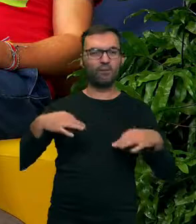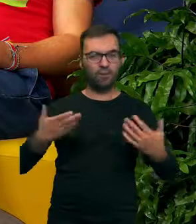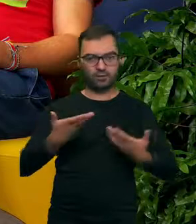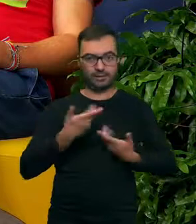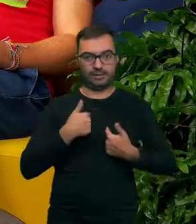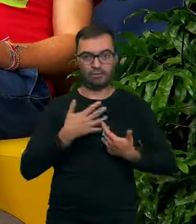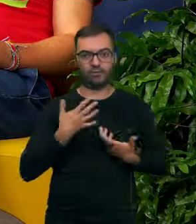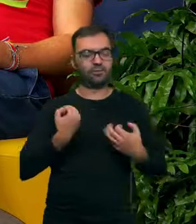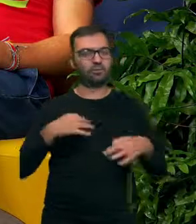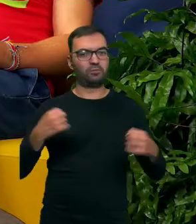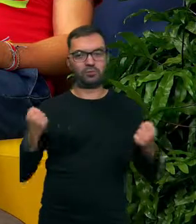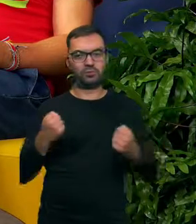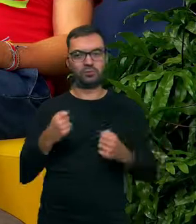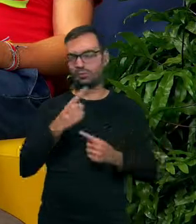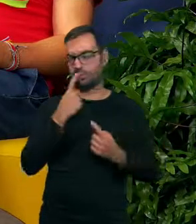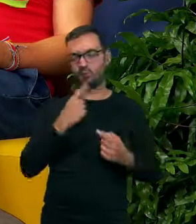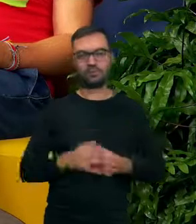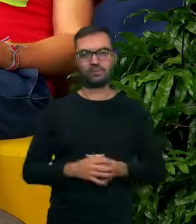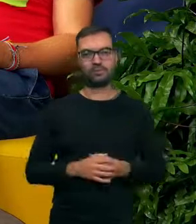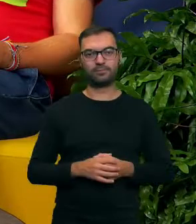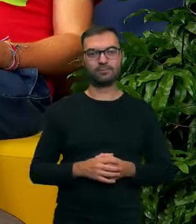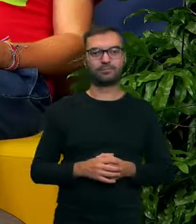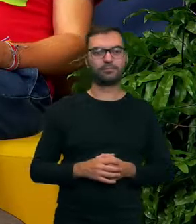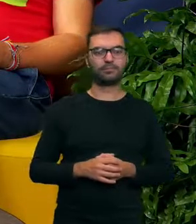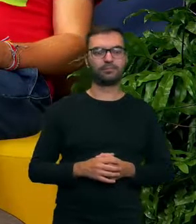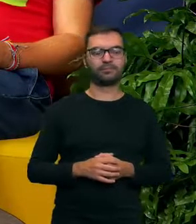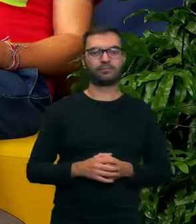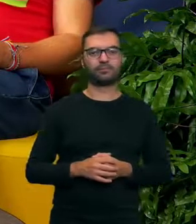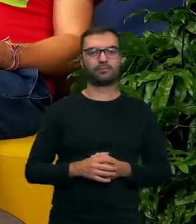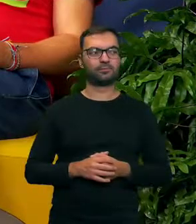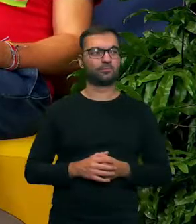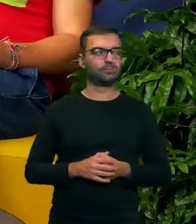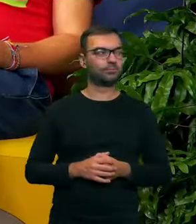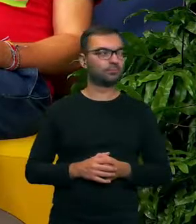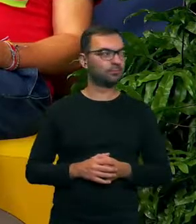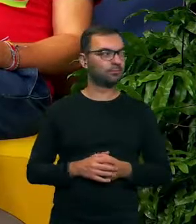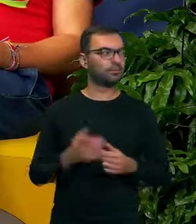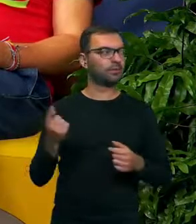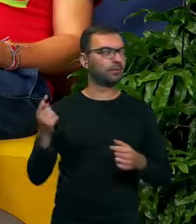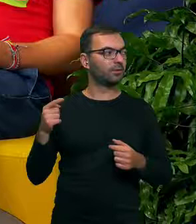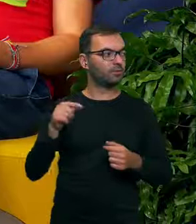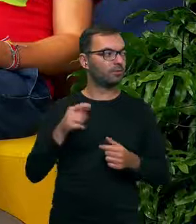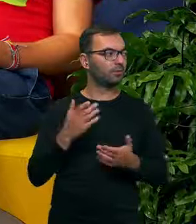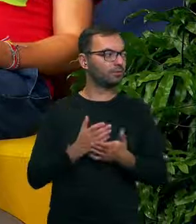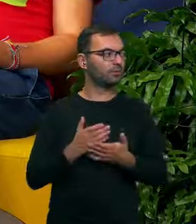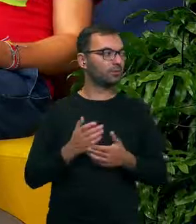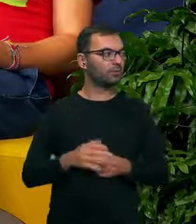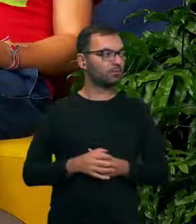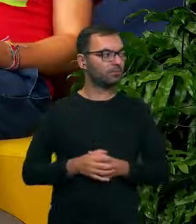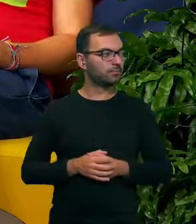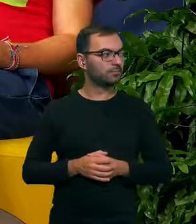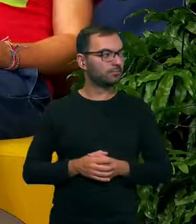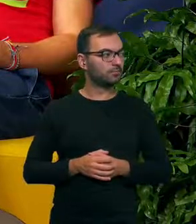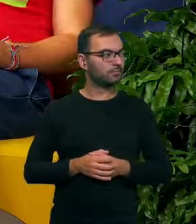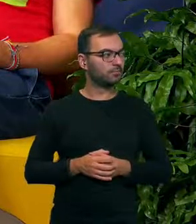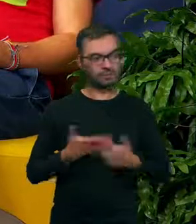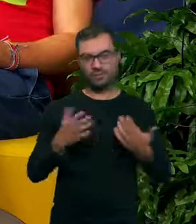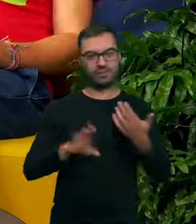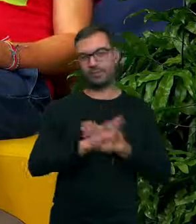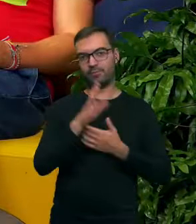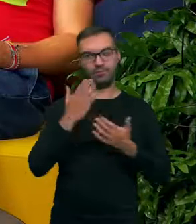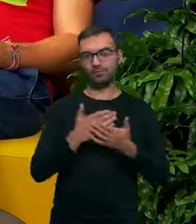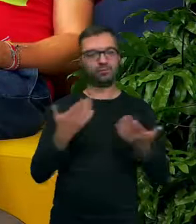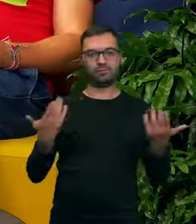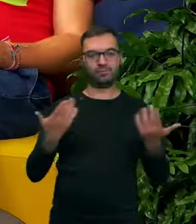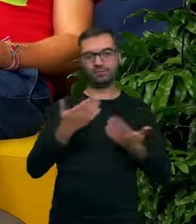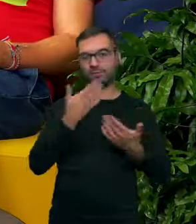wiesz, ze świecą szukać takich partnerów. Tak, po prostu wchodzisz do sceny i jakby grasz tę scenę. No,